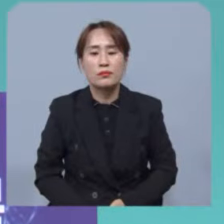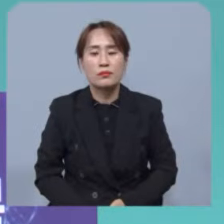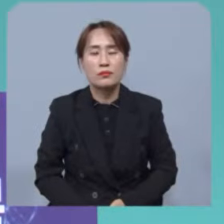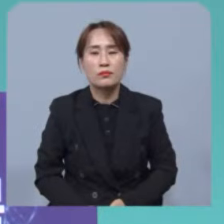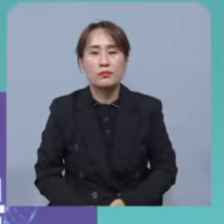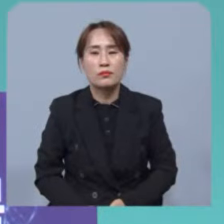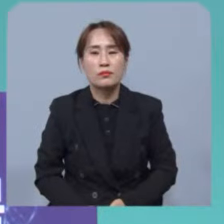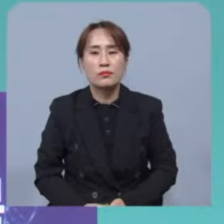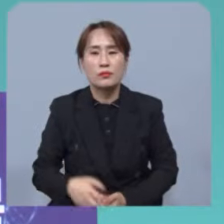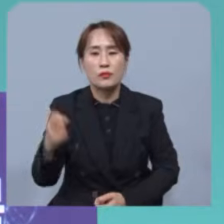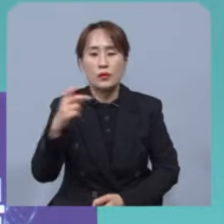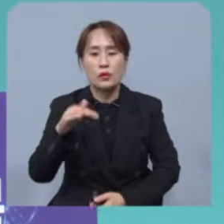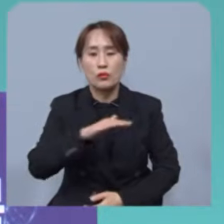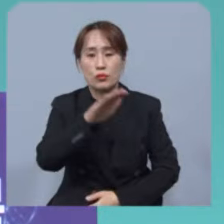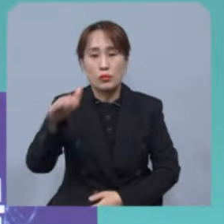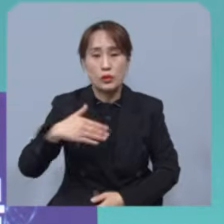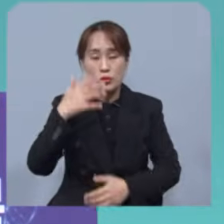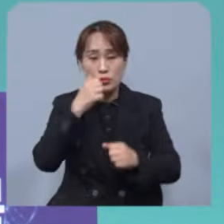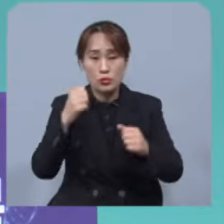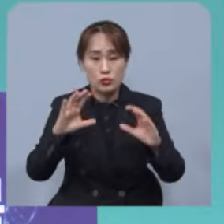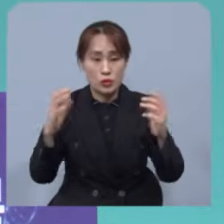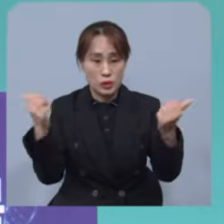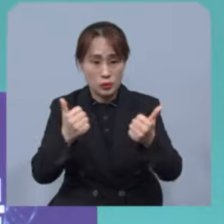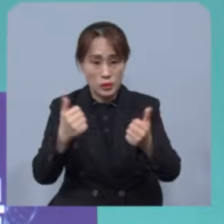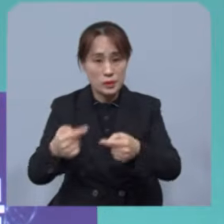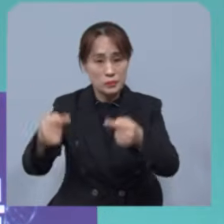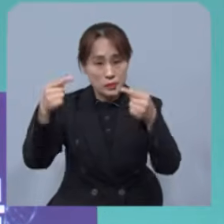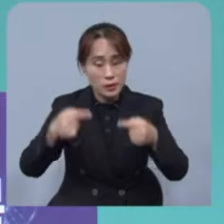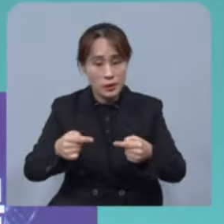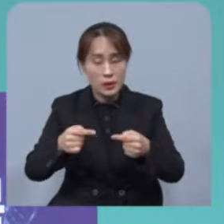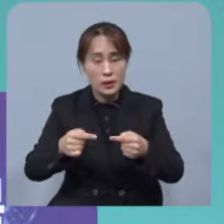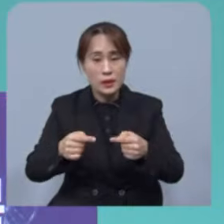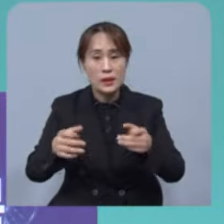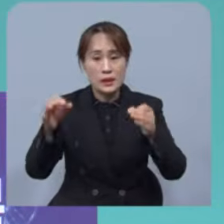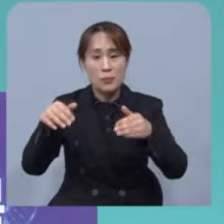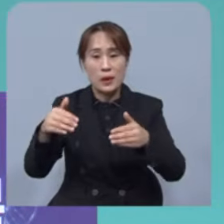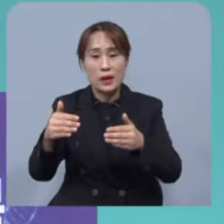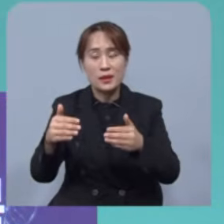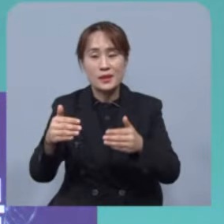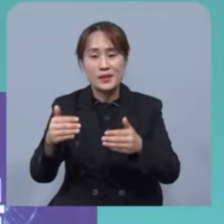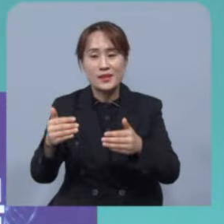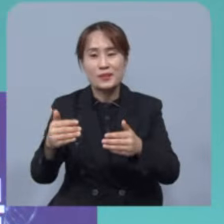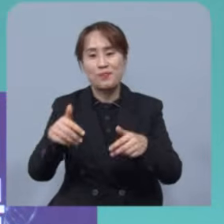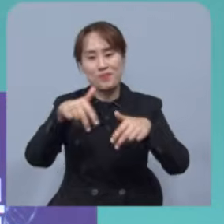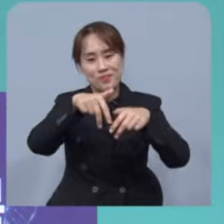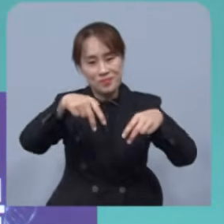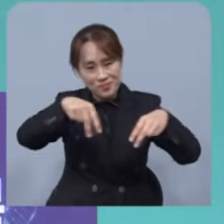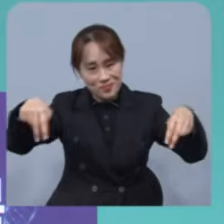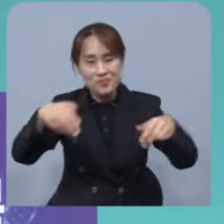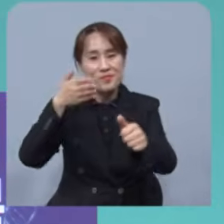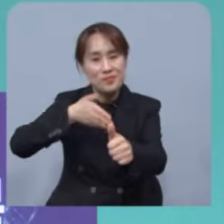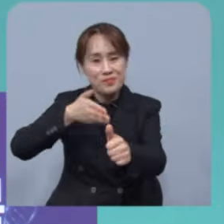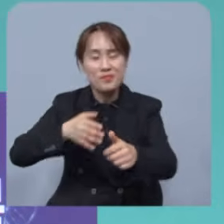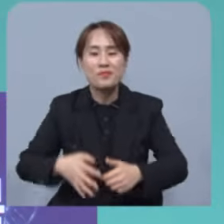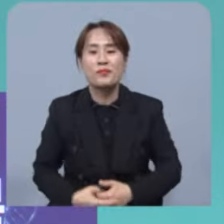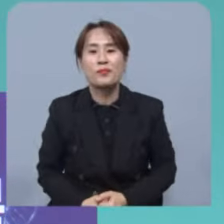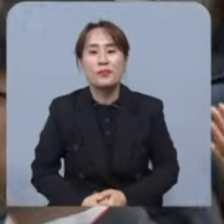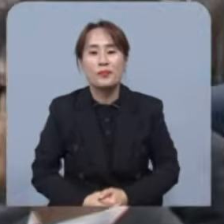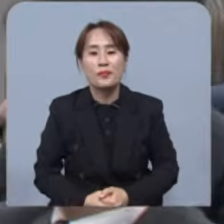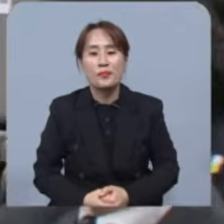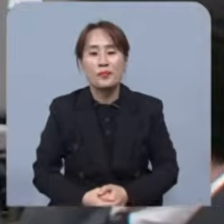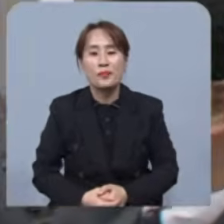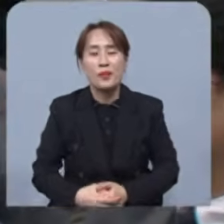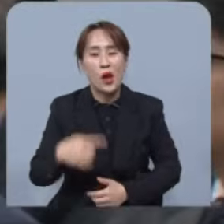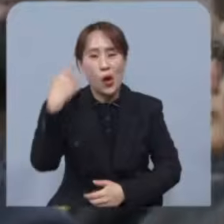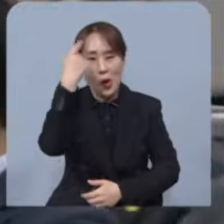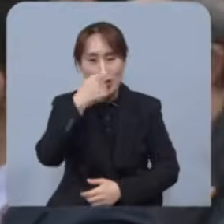그리고 여기 우리 충북 의원님들 아까 오셨던데 잠깐 앞으로 나오세요. 예, 잠깐 나와서. 예. 아까번에